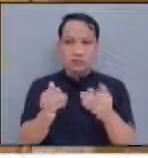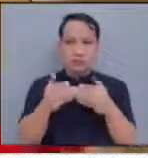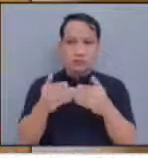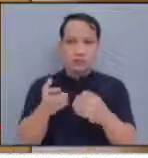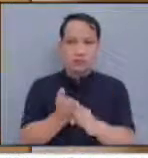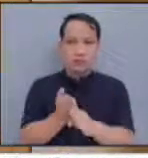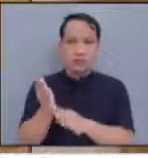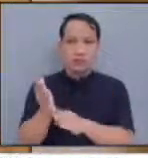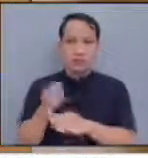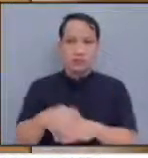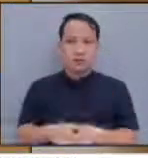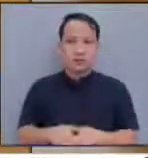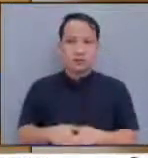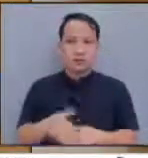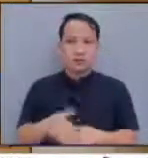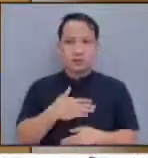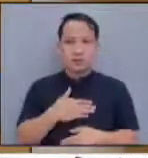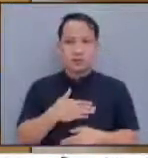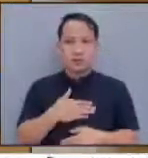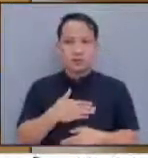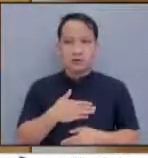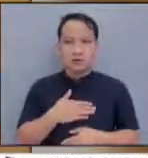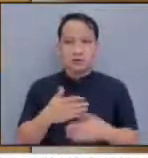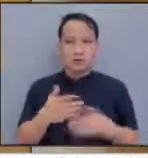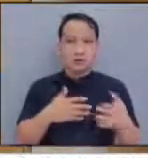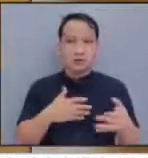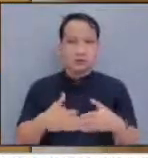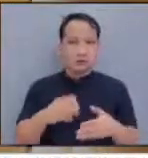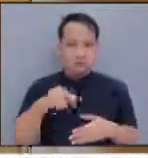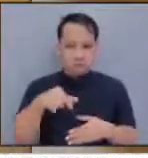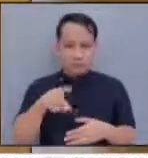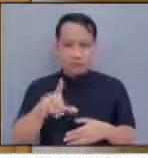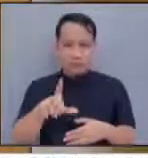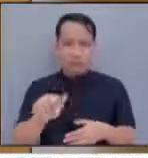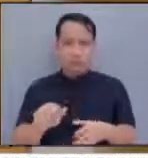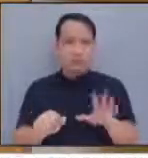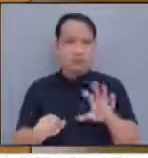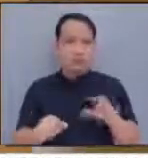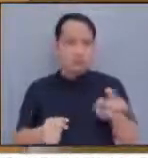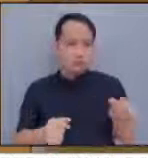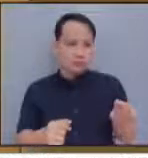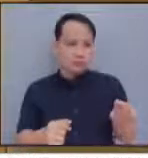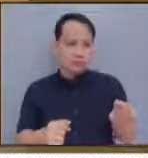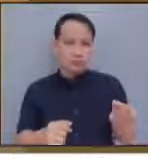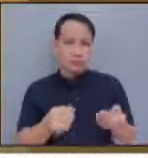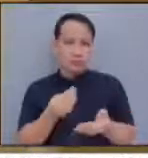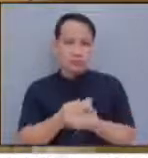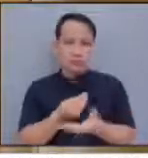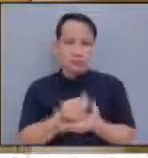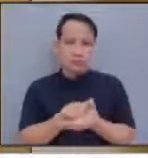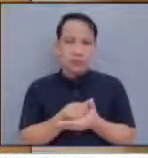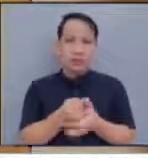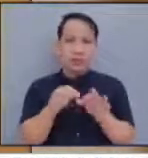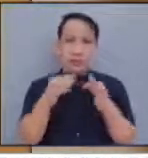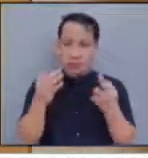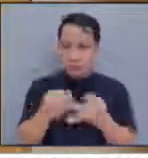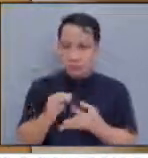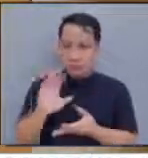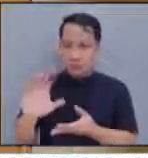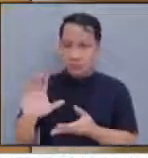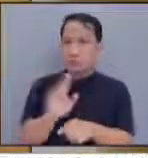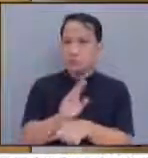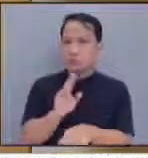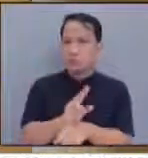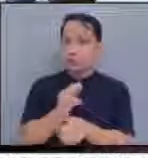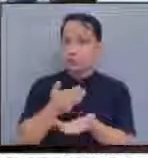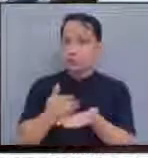Sa administrasyon po natin, walang kota-kota, walang tongpats, ang pera ng taong bayan ay gagastusin para sa